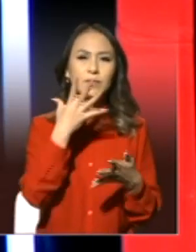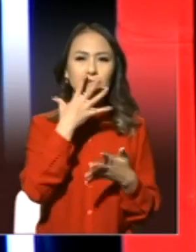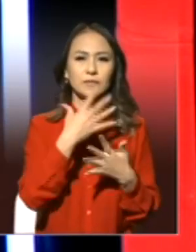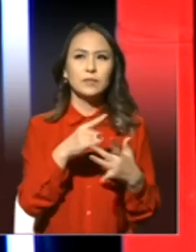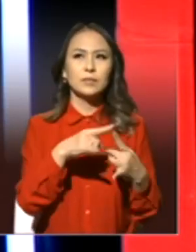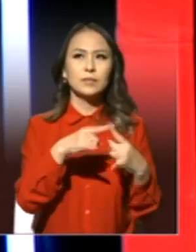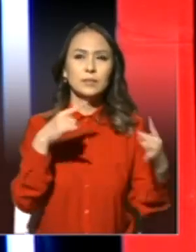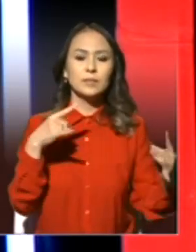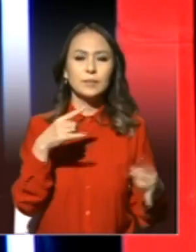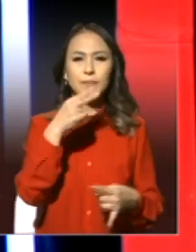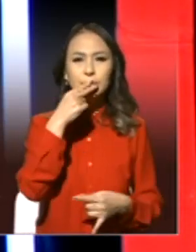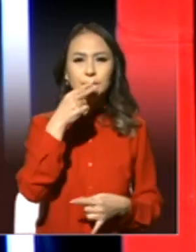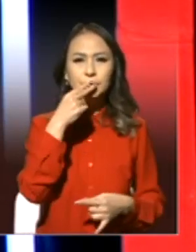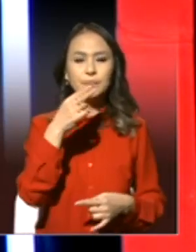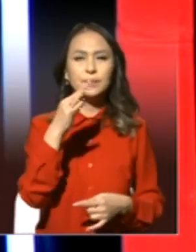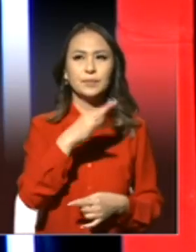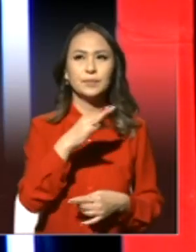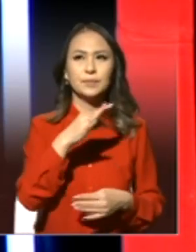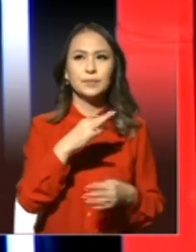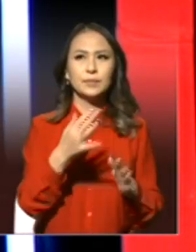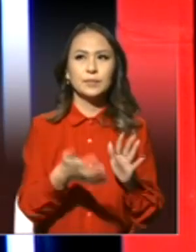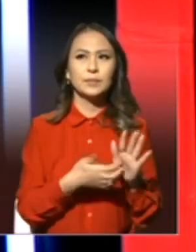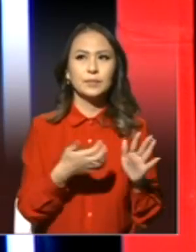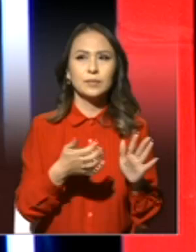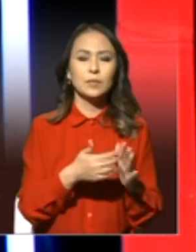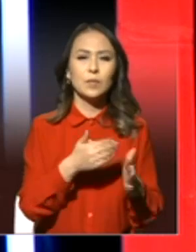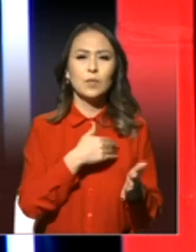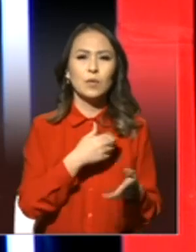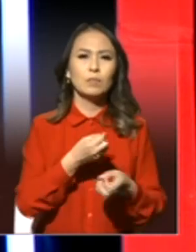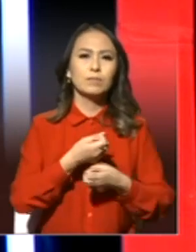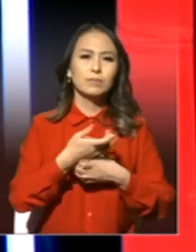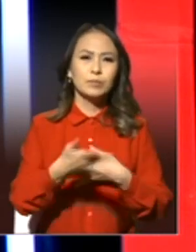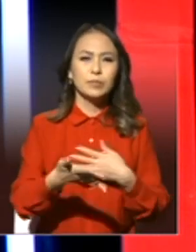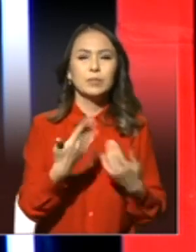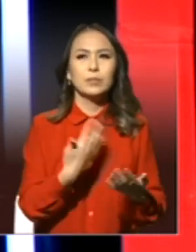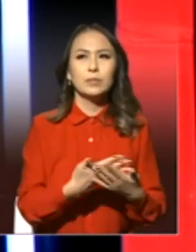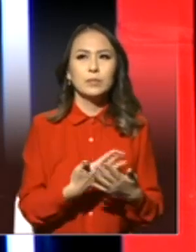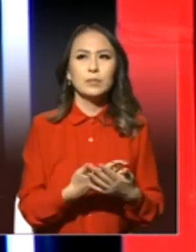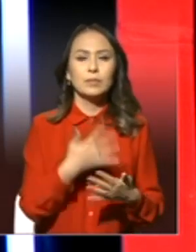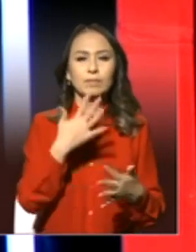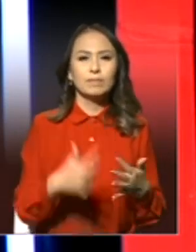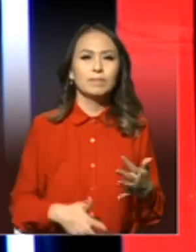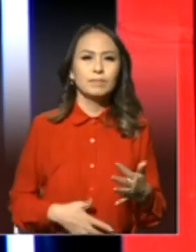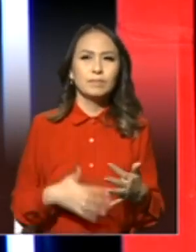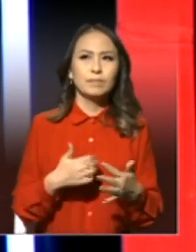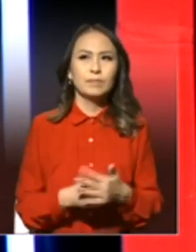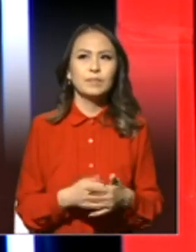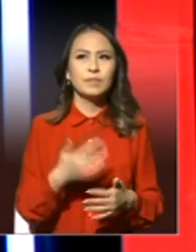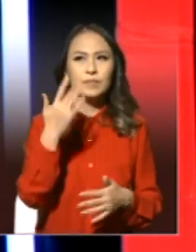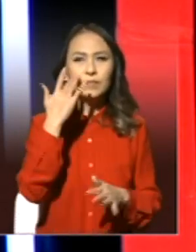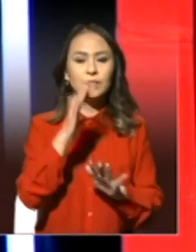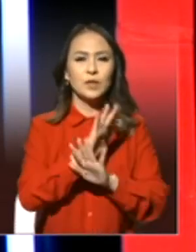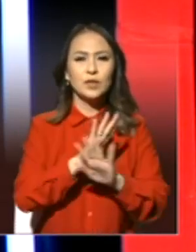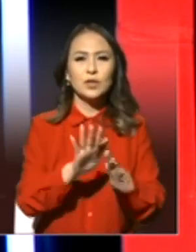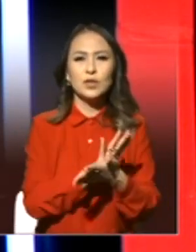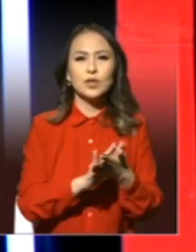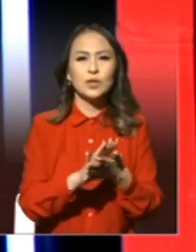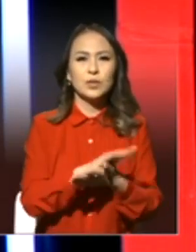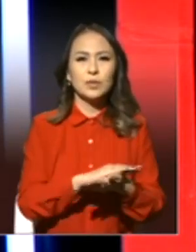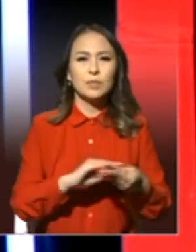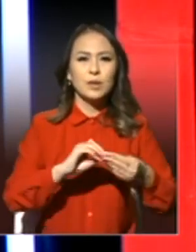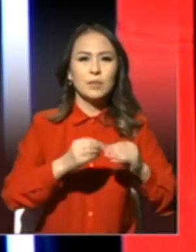дастарханының азық-түлікке, жеміс-жидекке толып тұрған қалайды, армандайды, аңсайды. Қарын тоқ болса, көйлек көп болса, басқа проблема жоқ деген